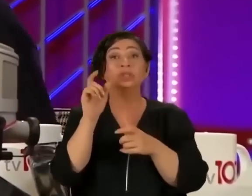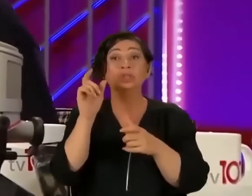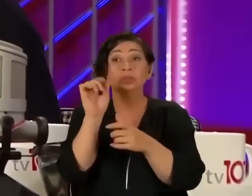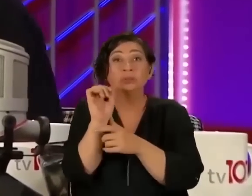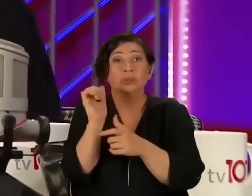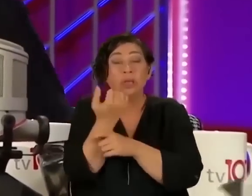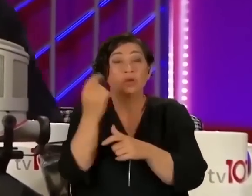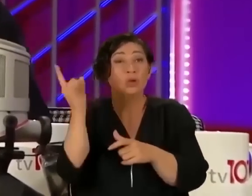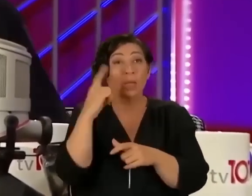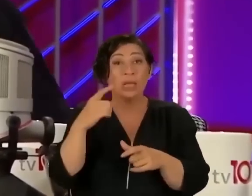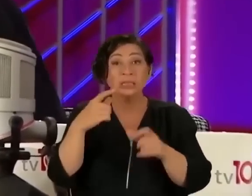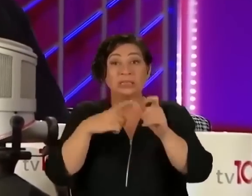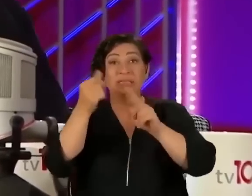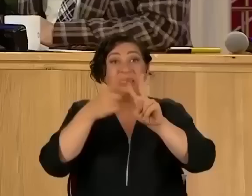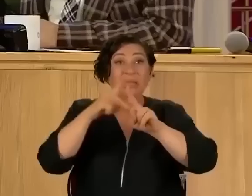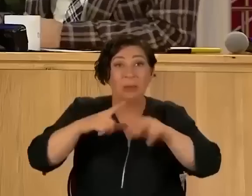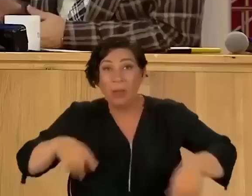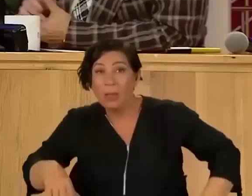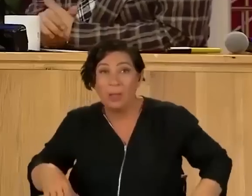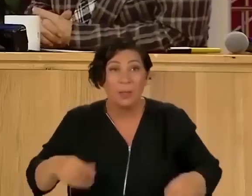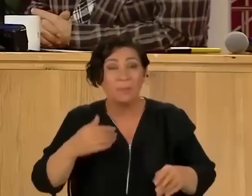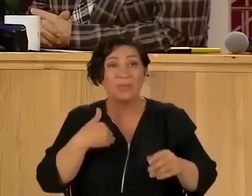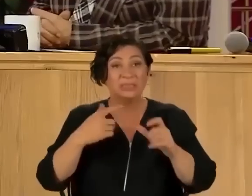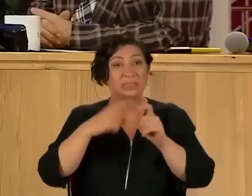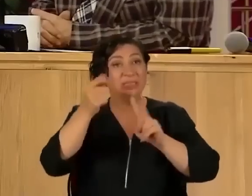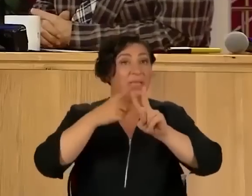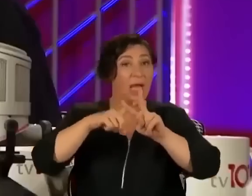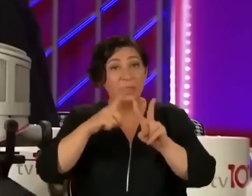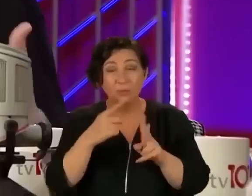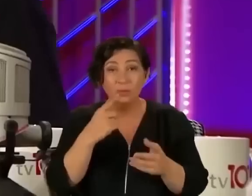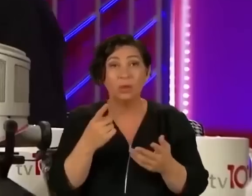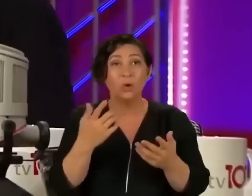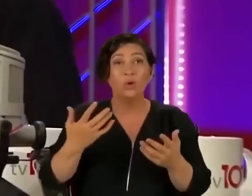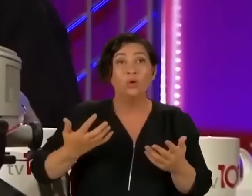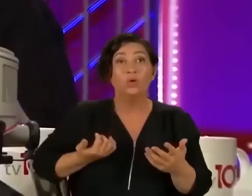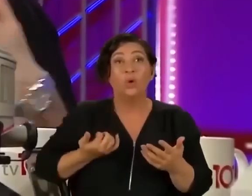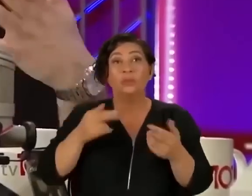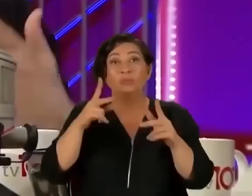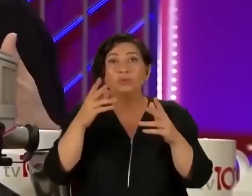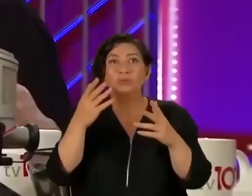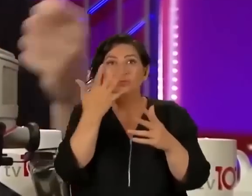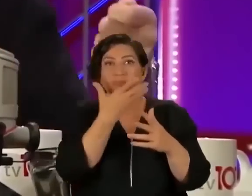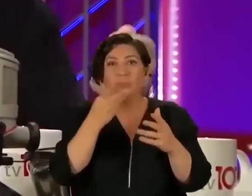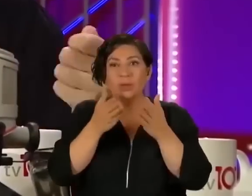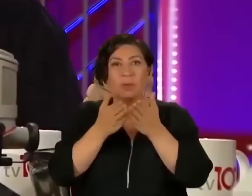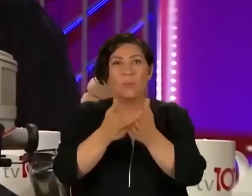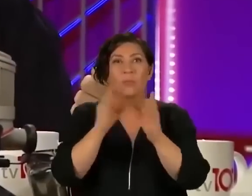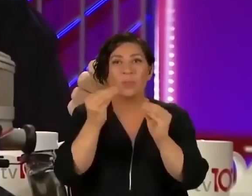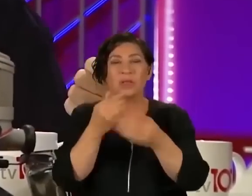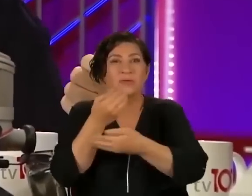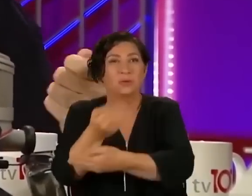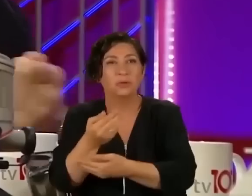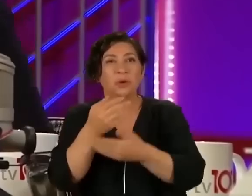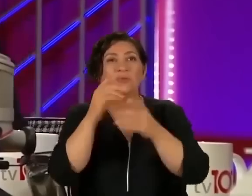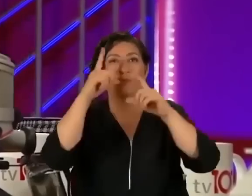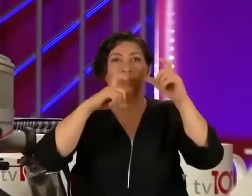diyor. Karşıdan Sinan'ın taklidini yaparak yürüyorlar falan. Ben Sinan'ım diyorlar falan. Güzel. Lord gibi tipler teknesinden iniyor. Bebeğini veriyor fotoğraf çekiyor